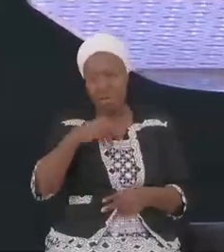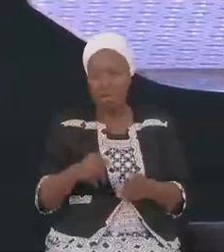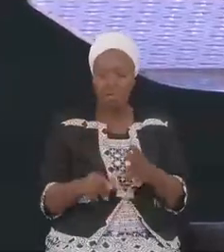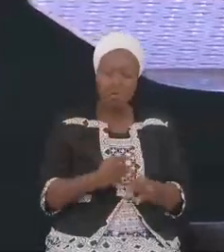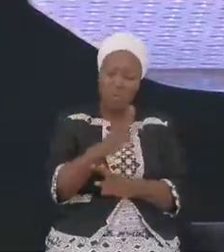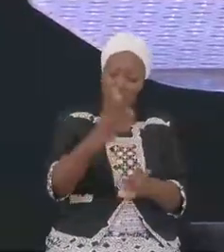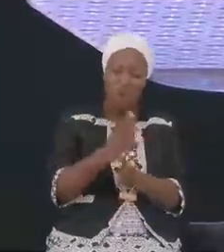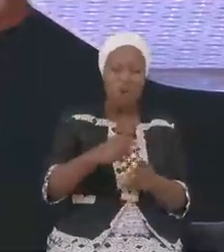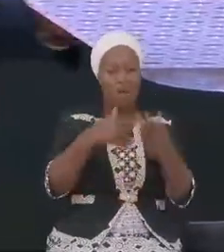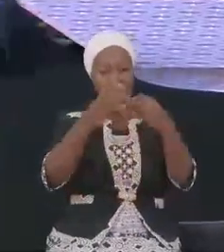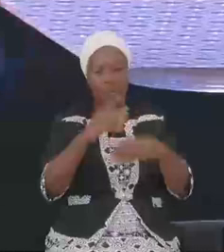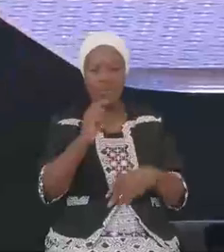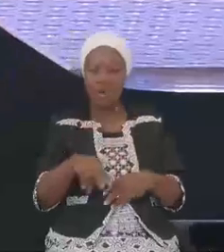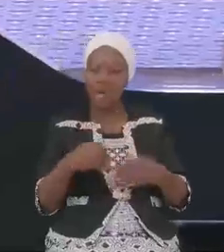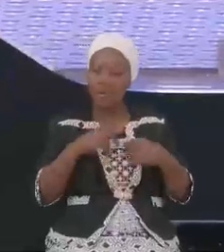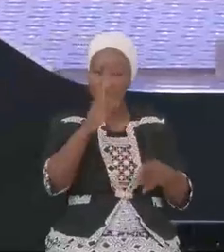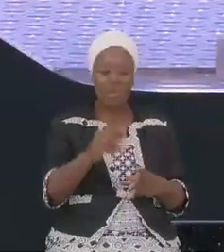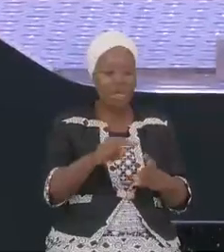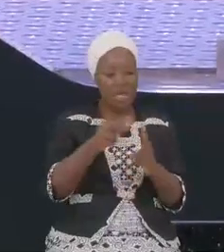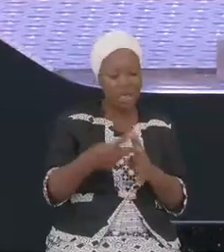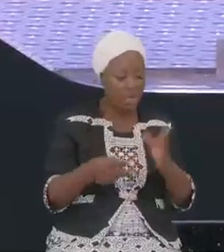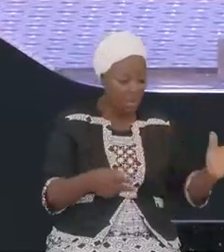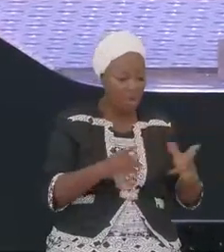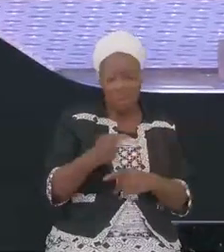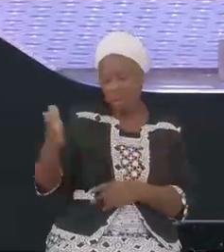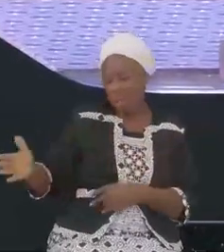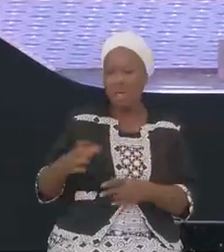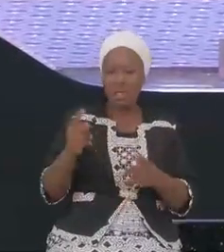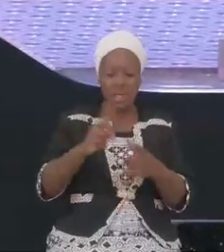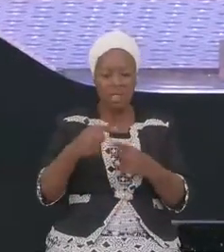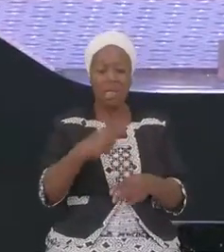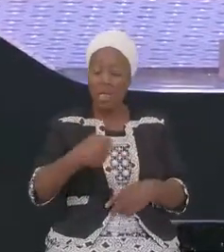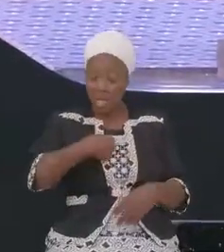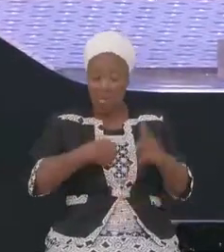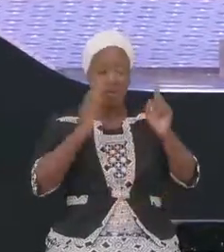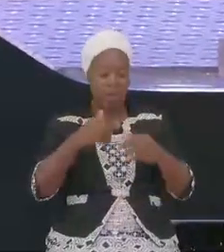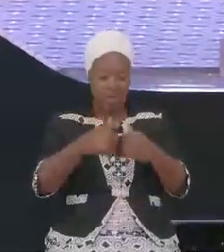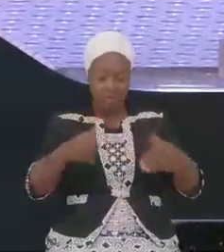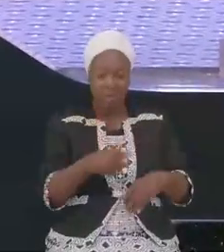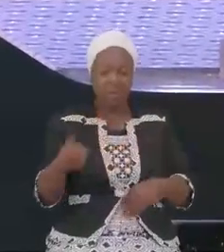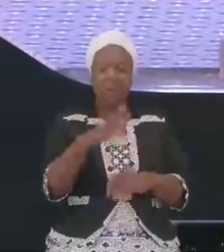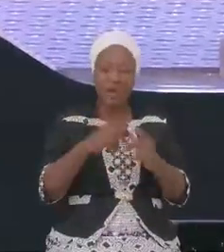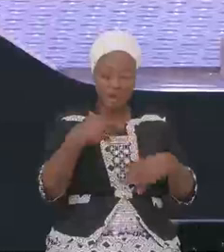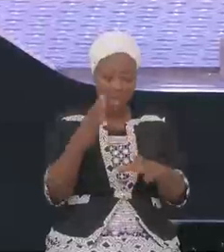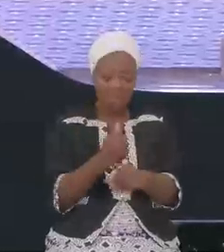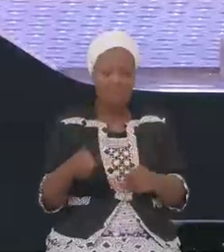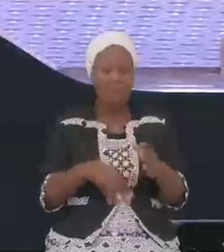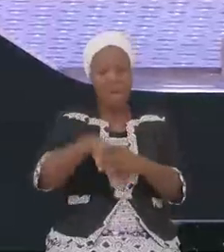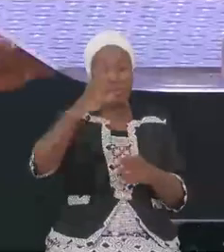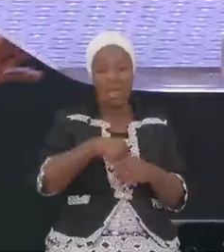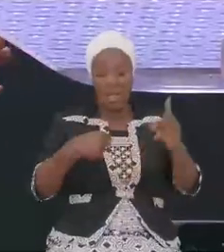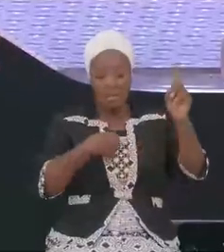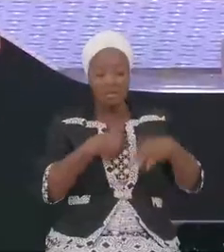soit ici, soit là-bas. Et dit, je vais les séparer, je vais les sortir, je vais les rendre différents.